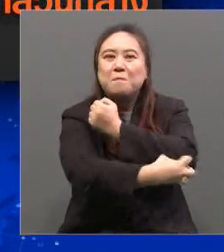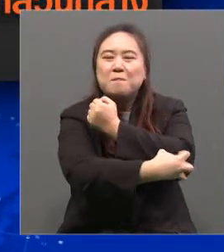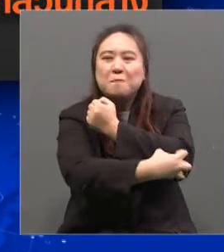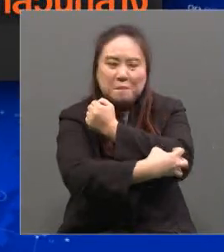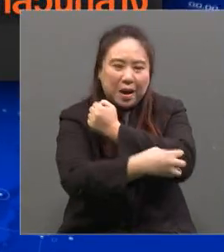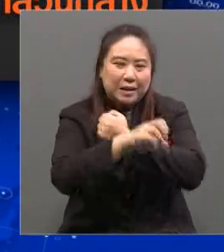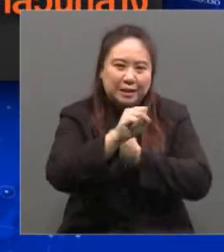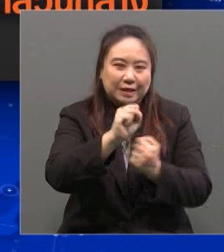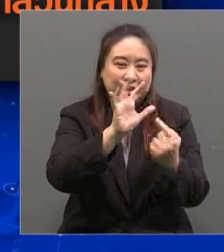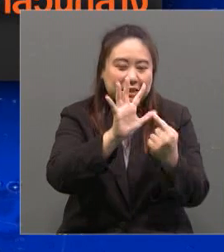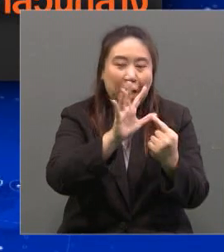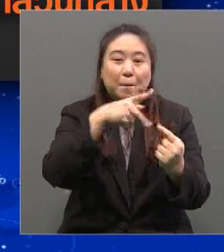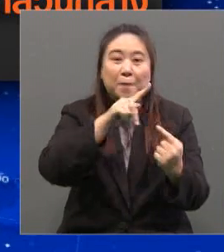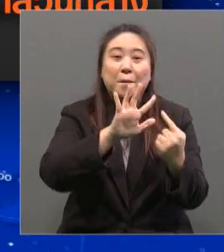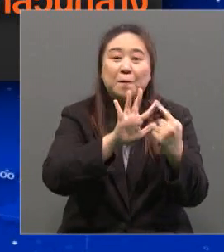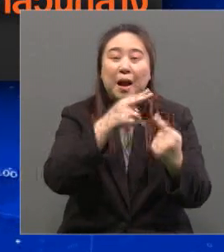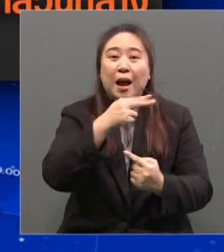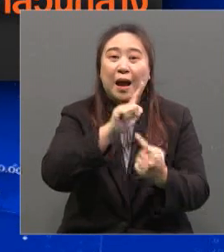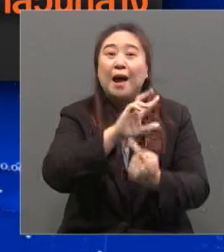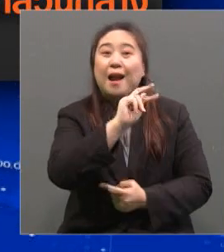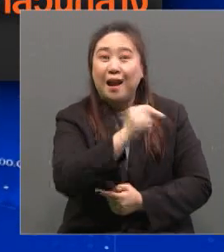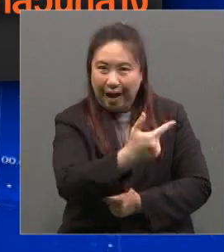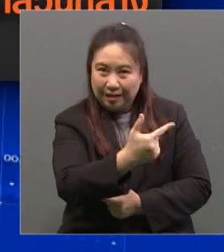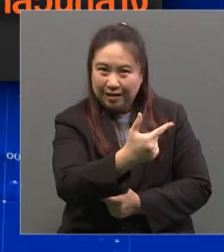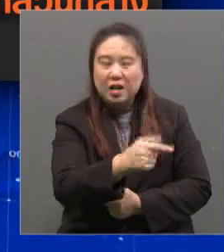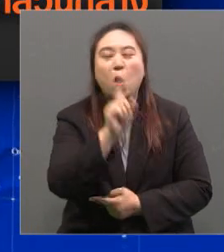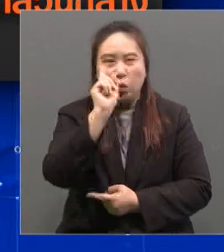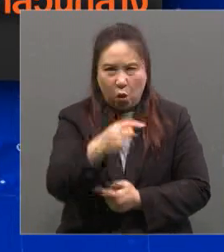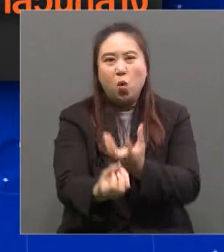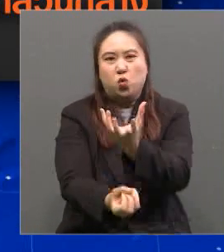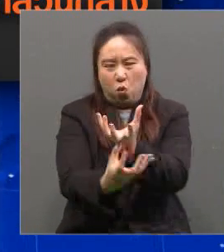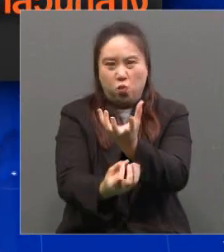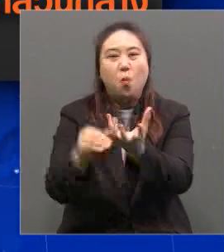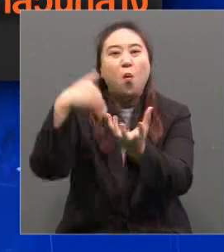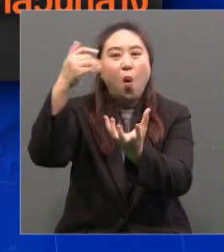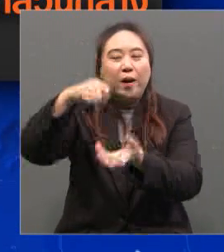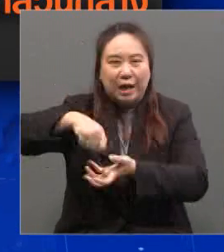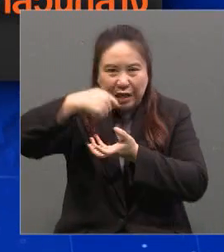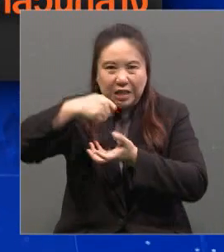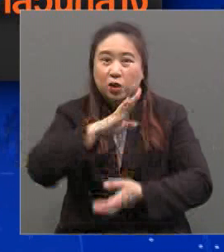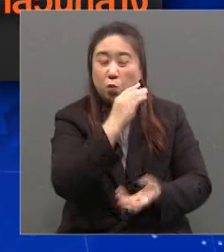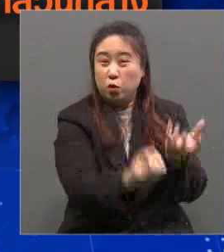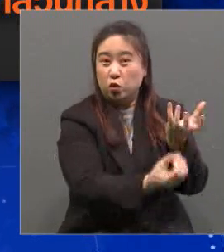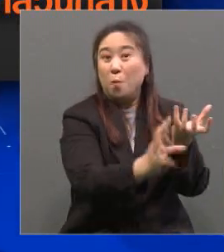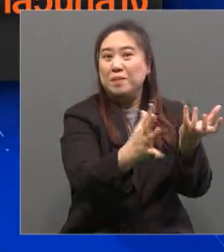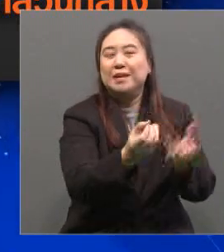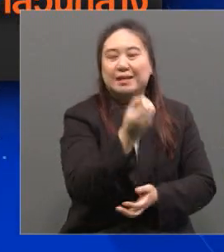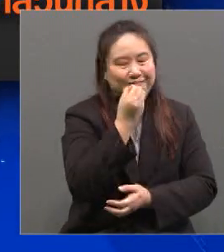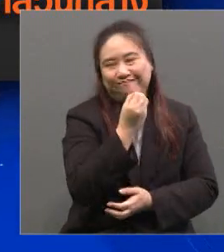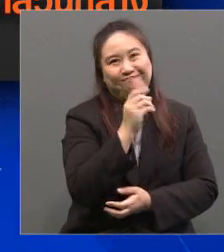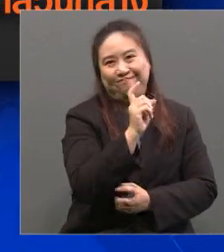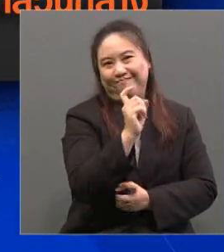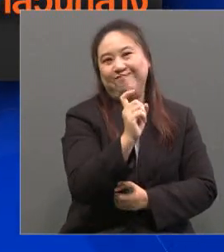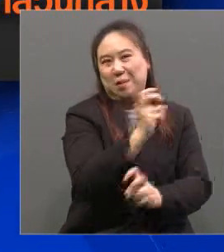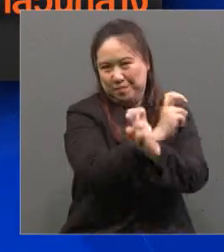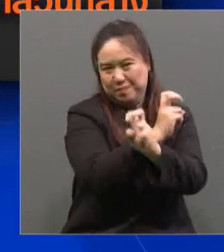ลมอนด์จีนคือเวลาทานก็เลยบอกว่าต้องทานตอนที่มันสุกๆนะอย่าทานดิบๆเพราะว่ายังมีไซยาไนด์อยู่นั่นเองนะคะโดยตัวไซยา